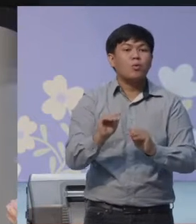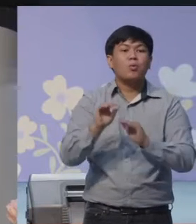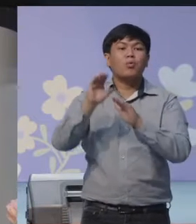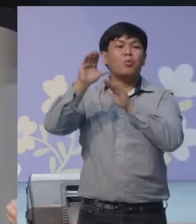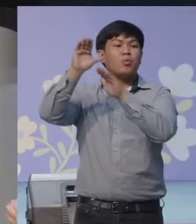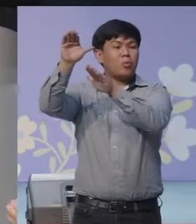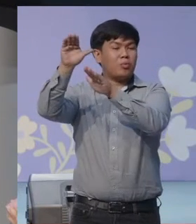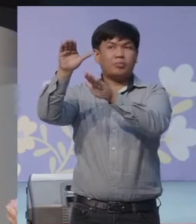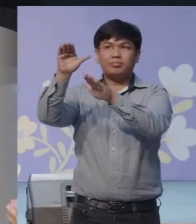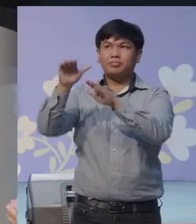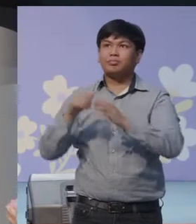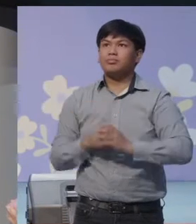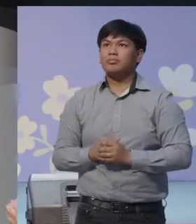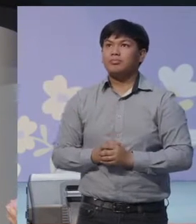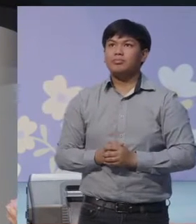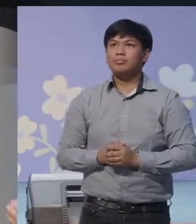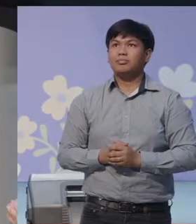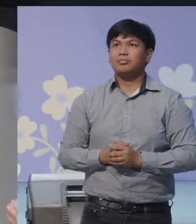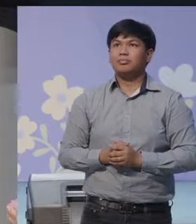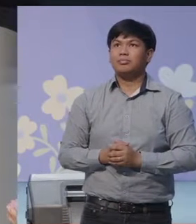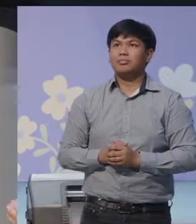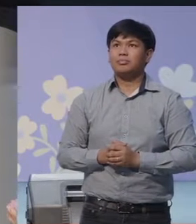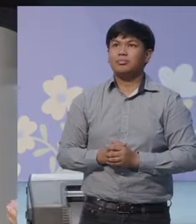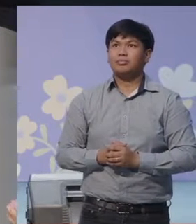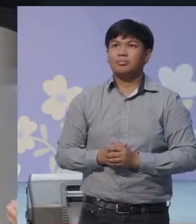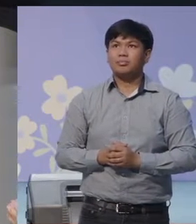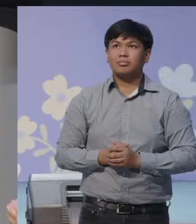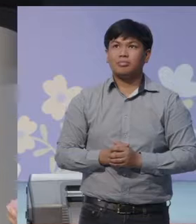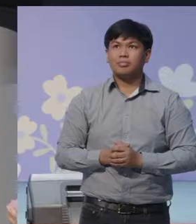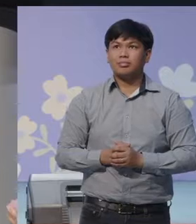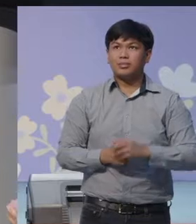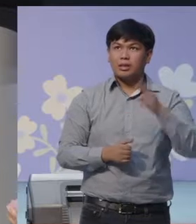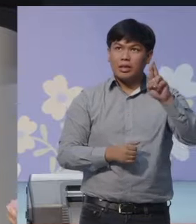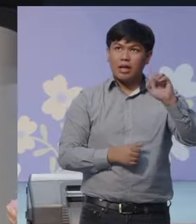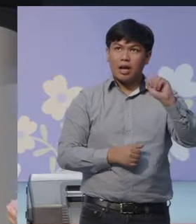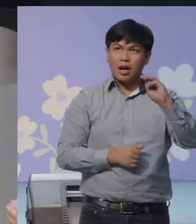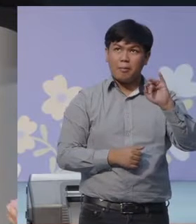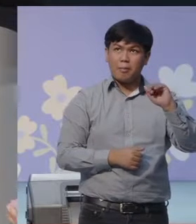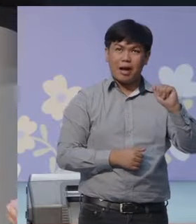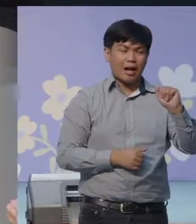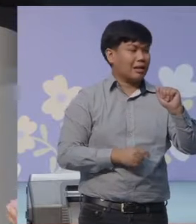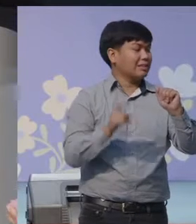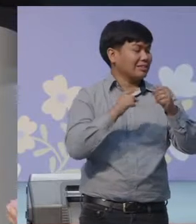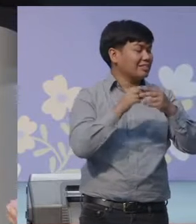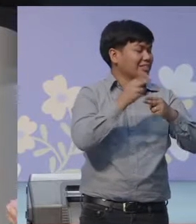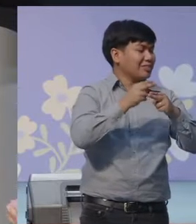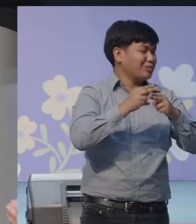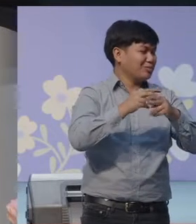Rama. Right? Sa burol ng Rama. Rama, Taim, Sofim.